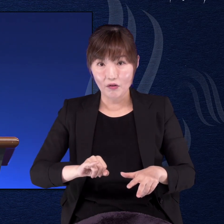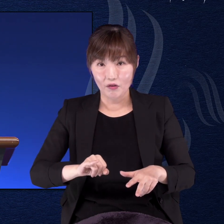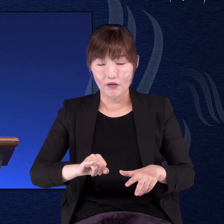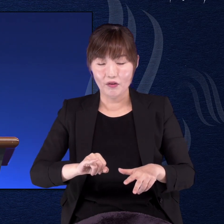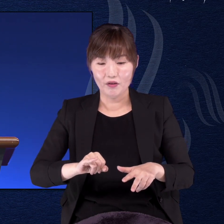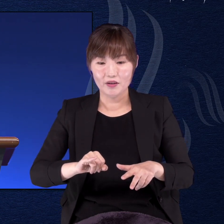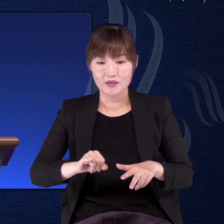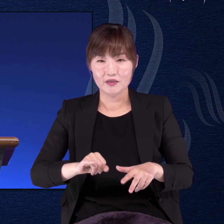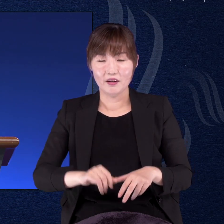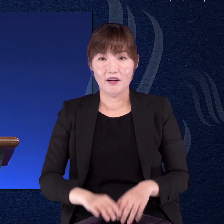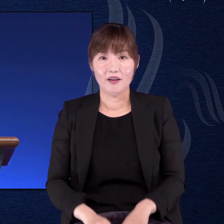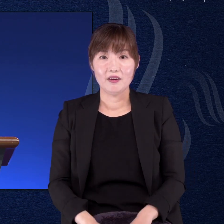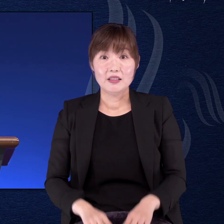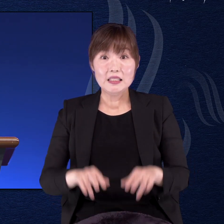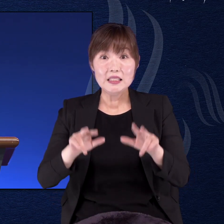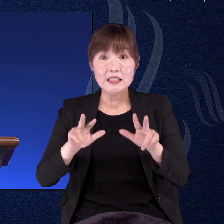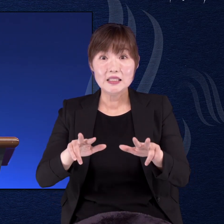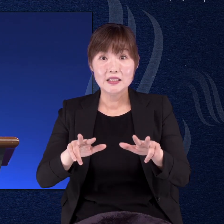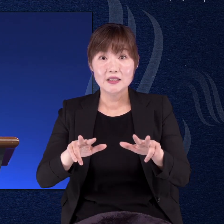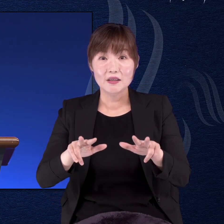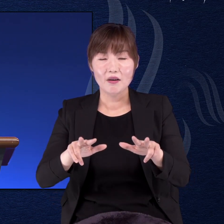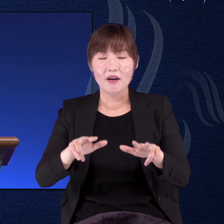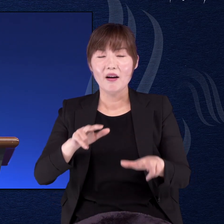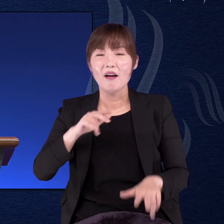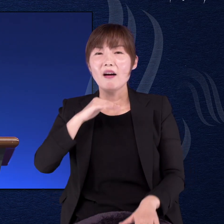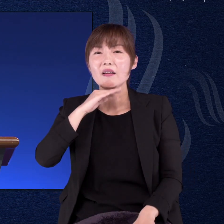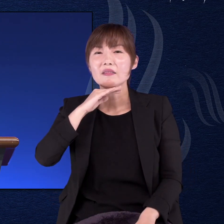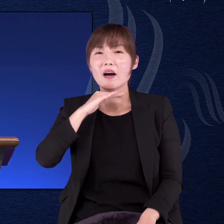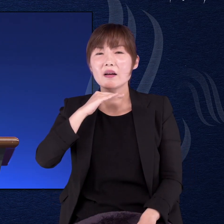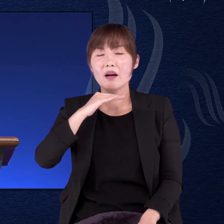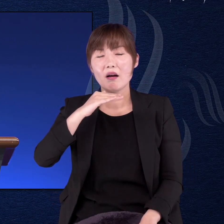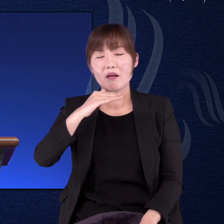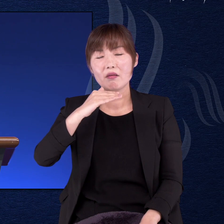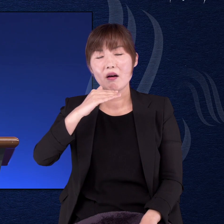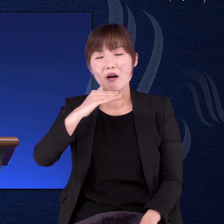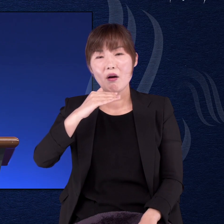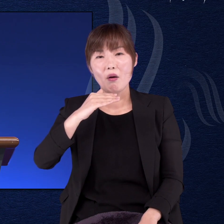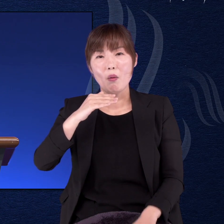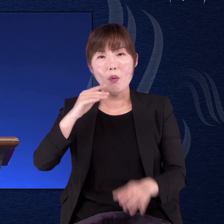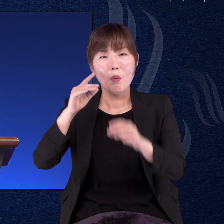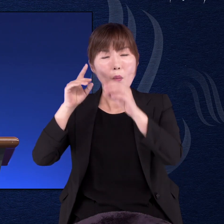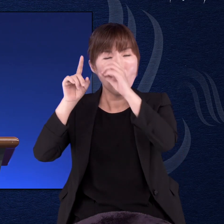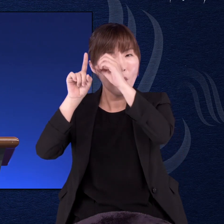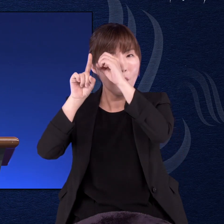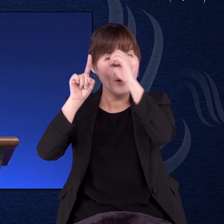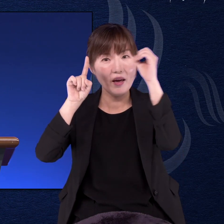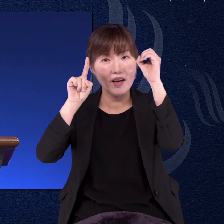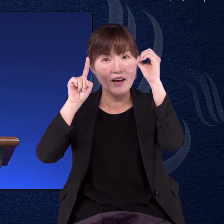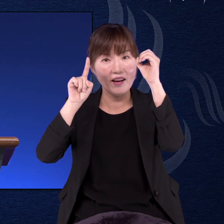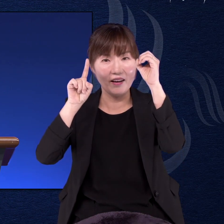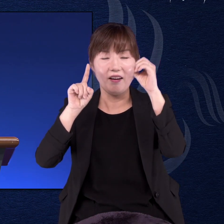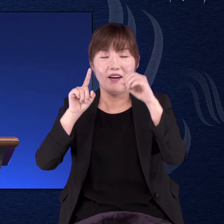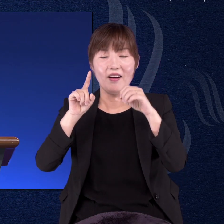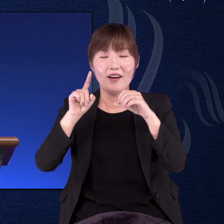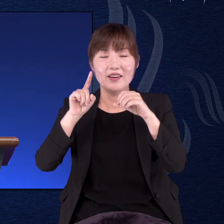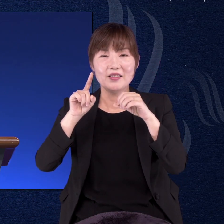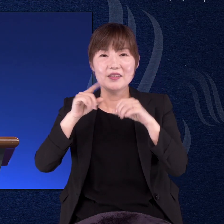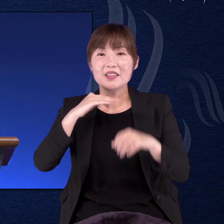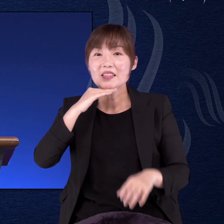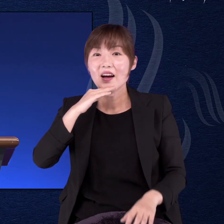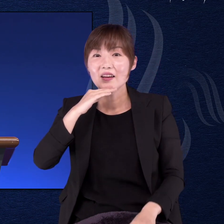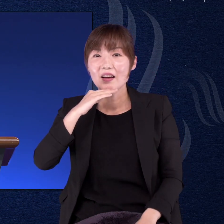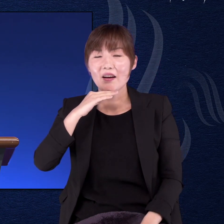이제는 150세까지 얘기할 정도니까 그렇게 살지 아무도 모르지요. 하지만